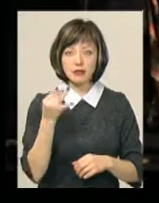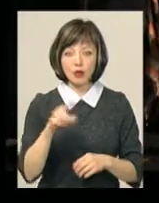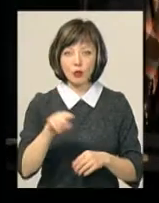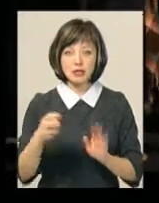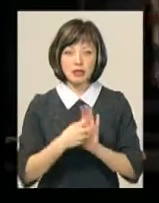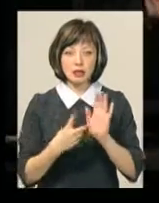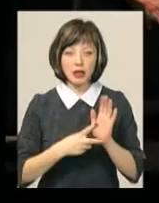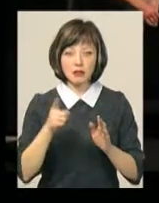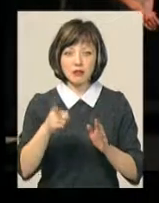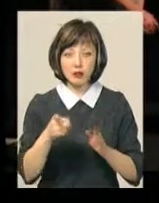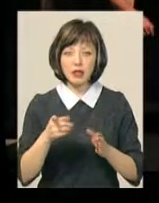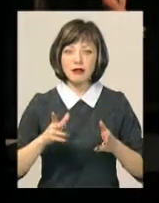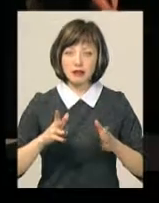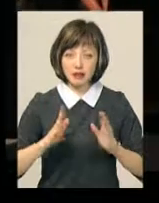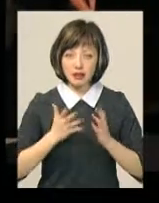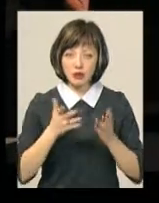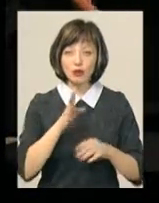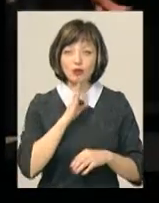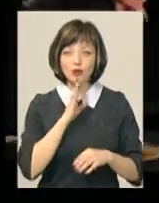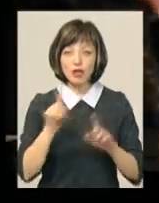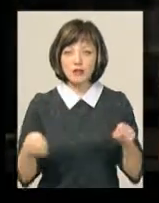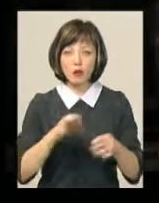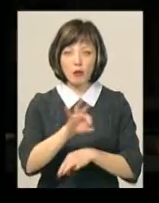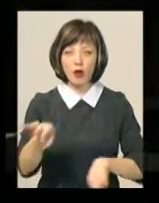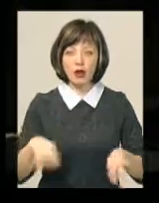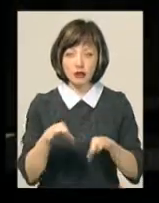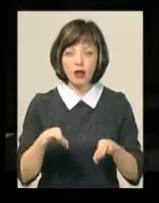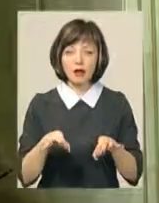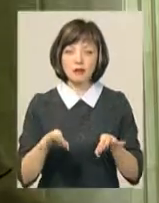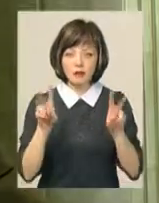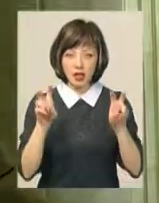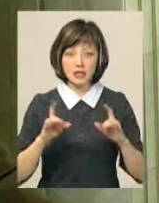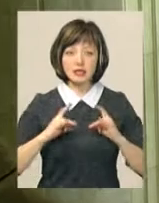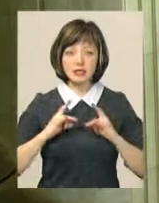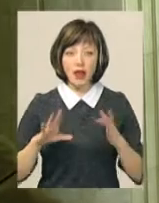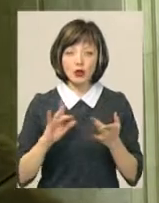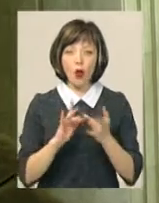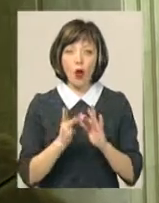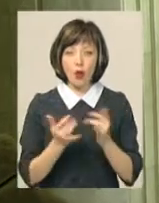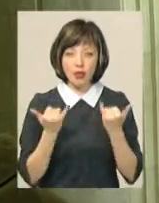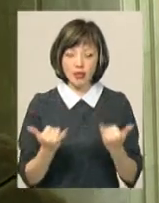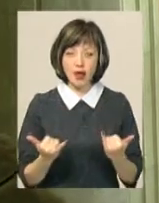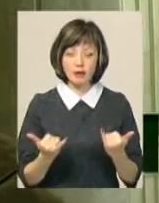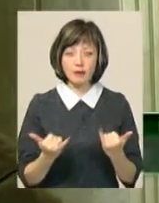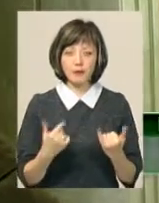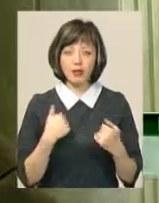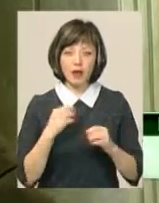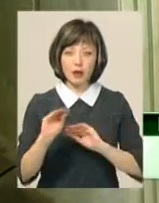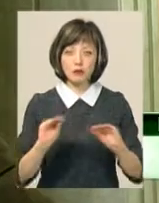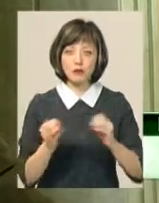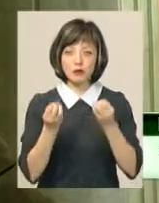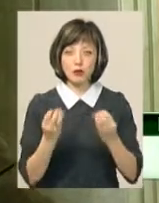Саме вони надихнули Марину Бортник-Гуливату на створення проєкту «Свято онлайн». З ними я поставила спрощений